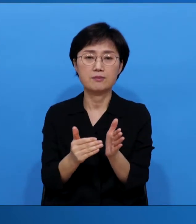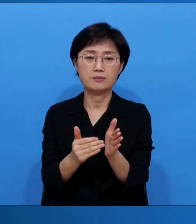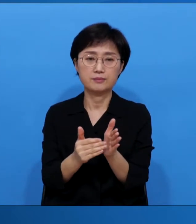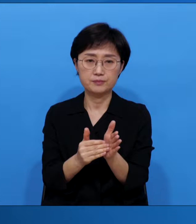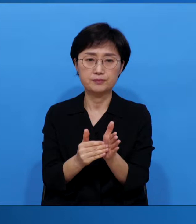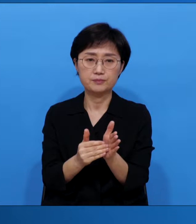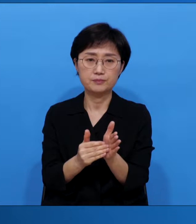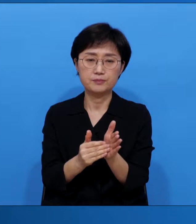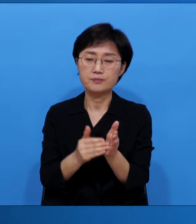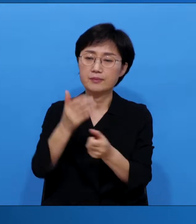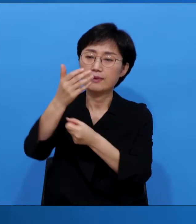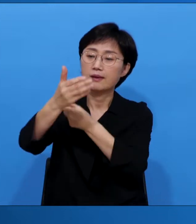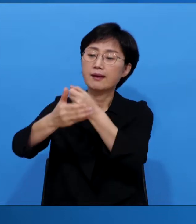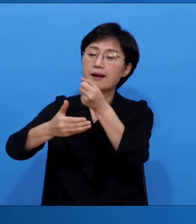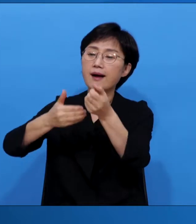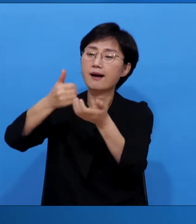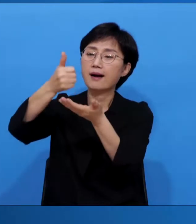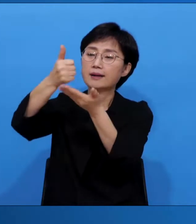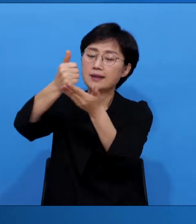용서하셨네.